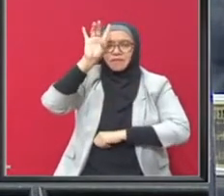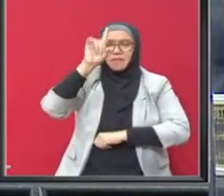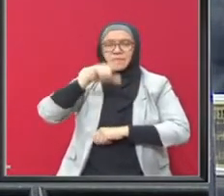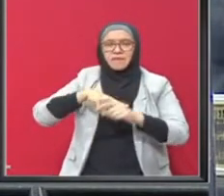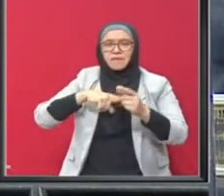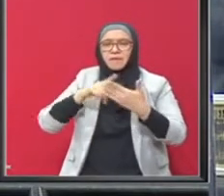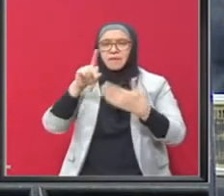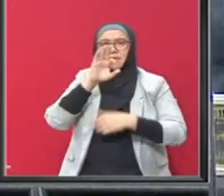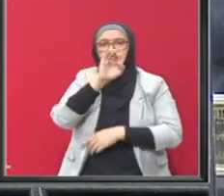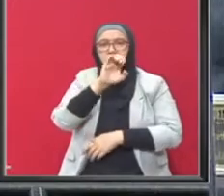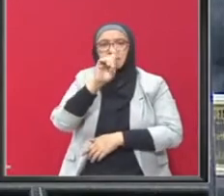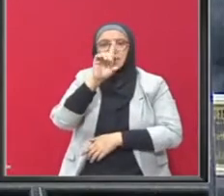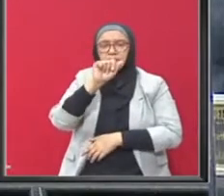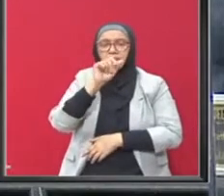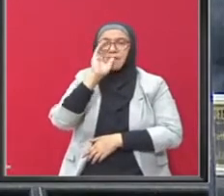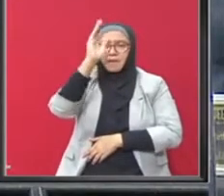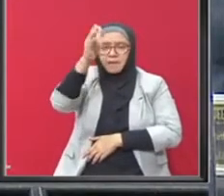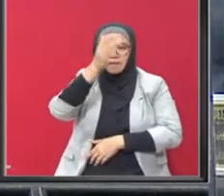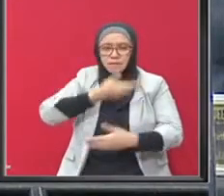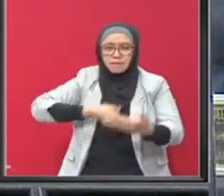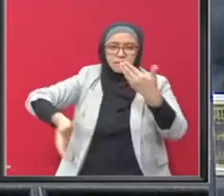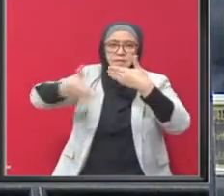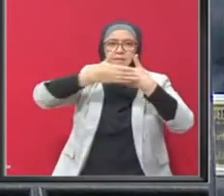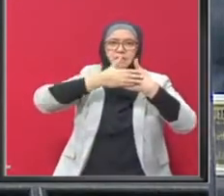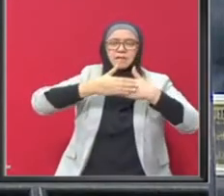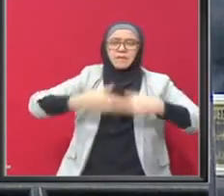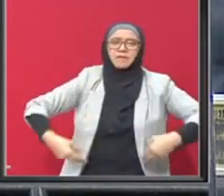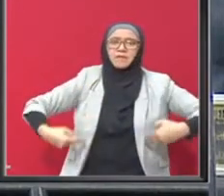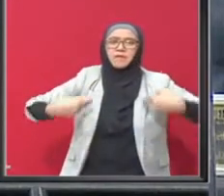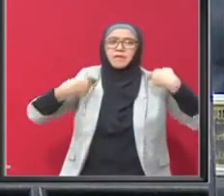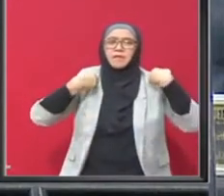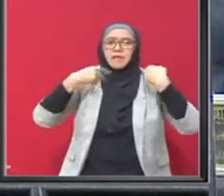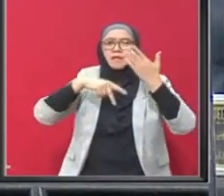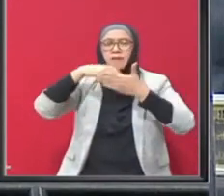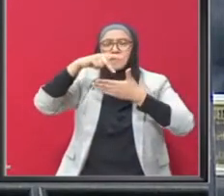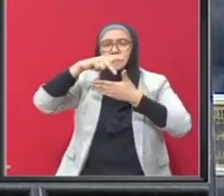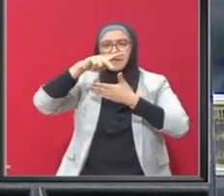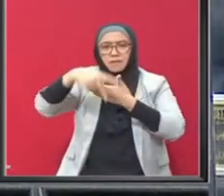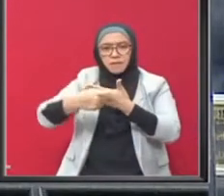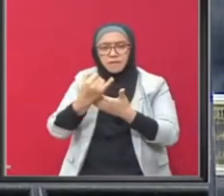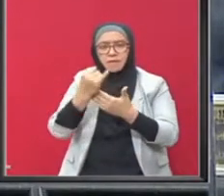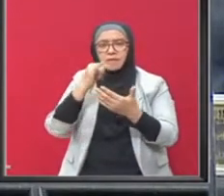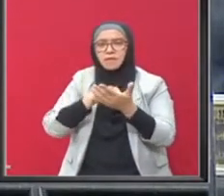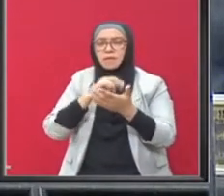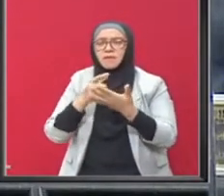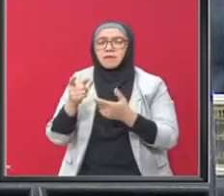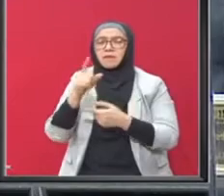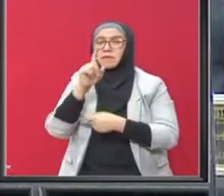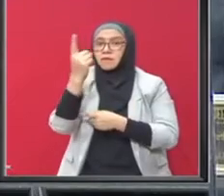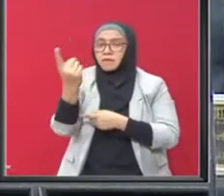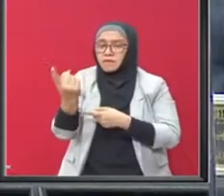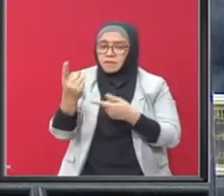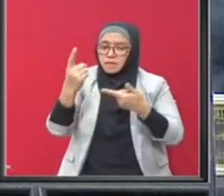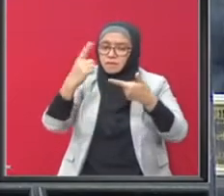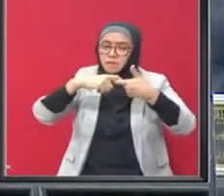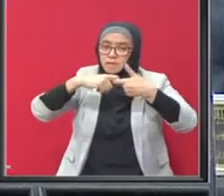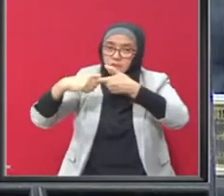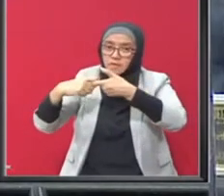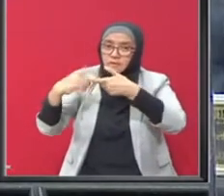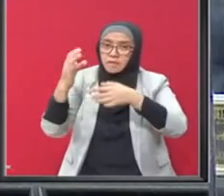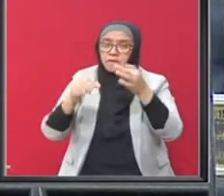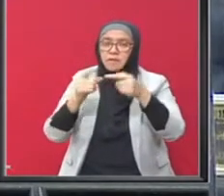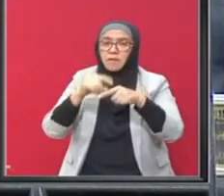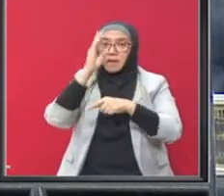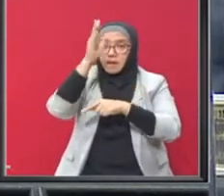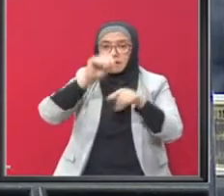atau kultur di kawasan yang permen berkaitan dengan sama donat di Polres konsel negara ya Ada 317